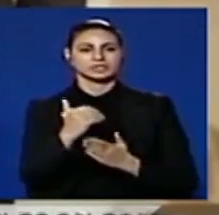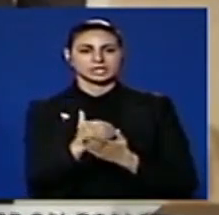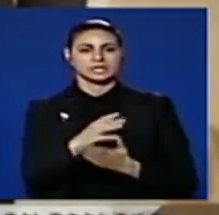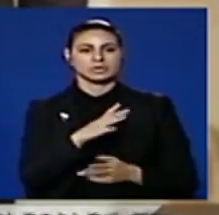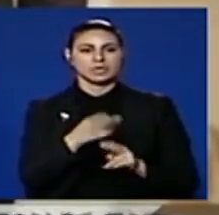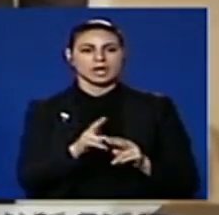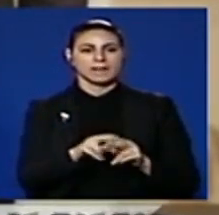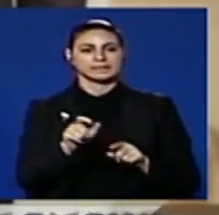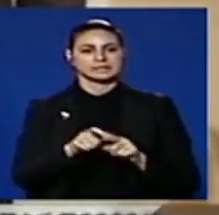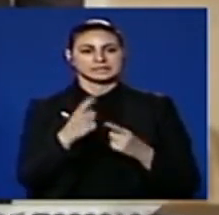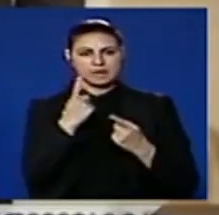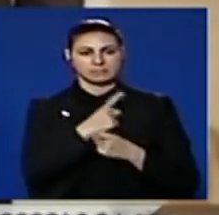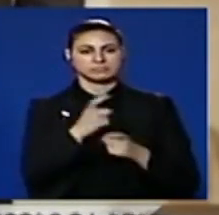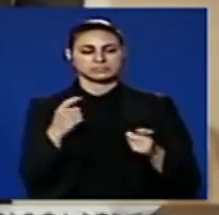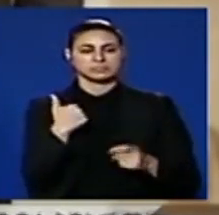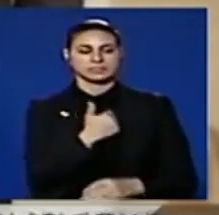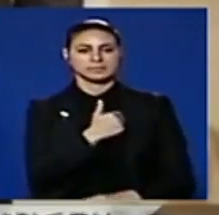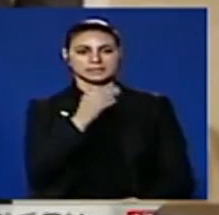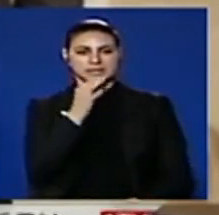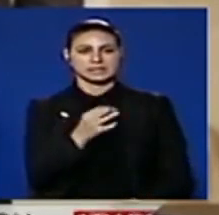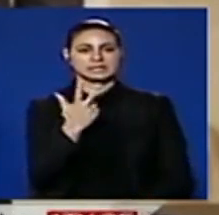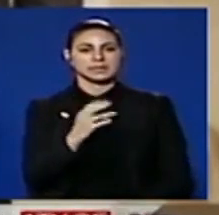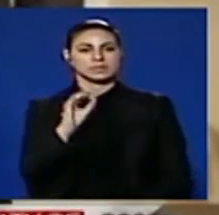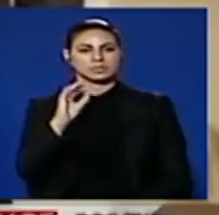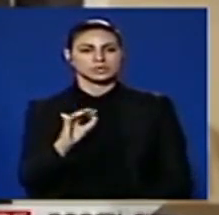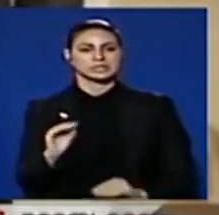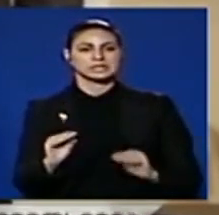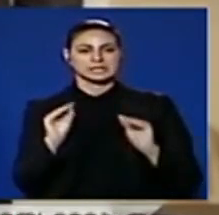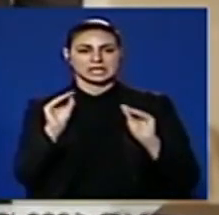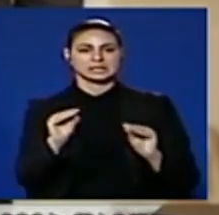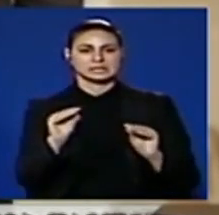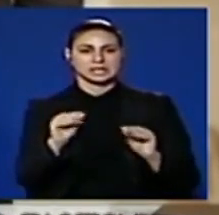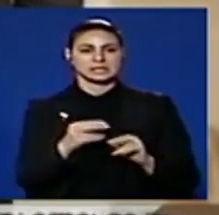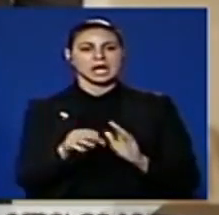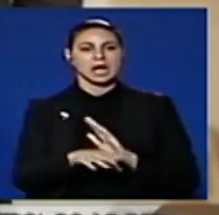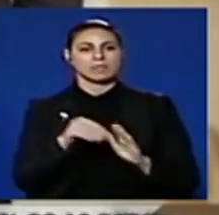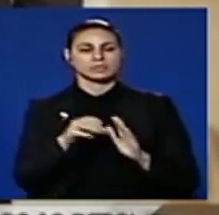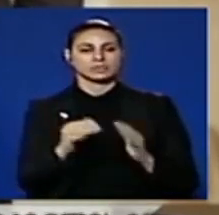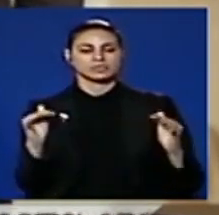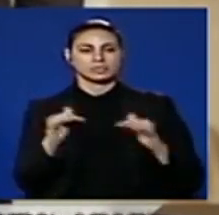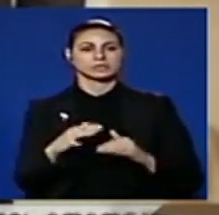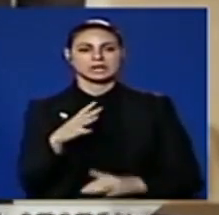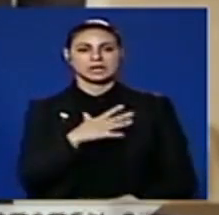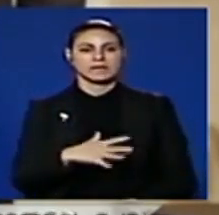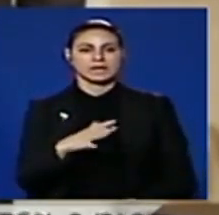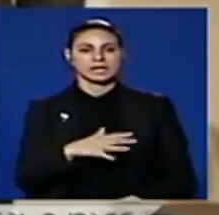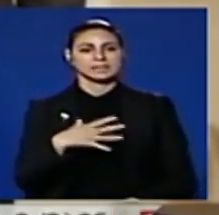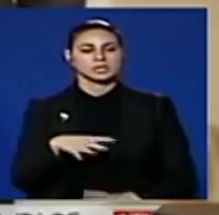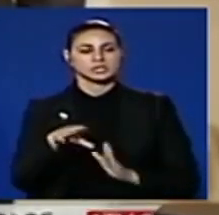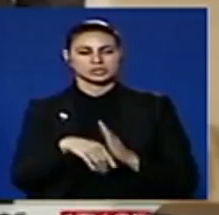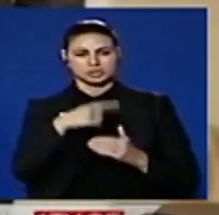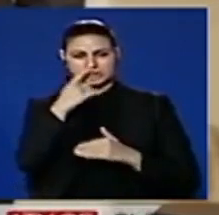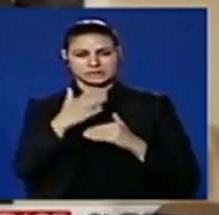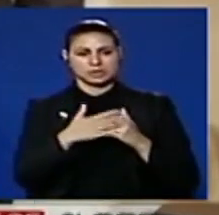ამ მოწოდებებს, მინდა გითხრათ, დაახლოებით 3%-ით გაიზარდა ამომრჩეველთა მოსვლა ქვეყნის მასშტაბით, თბილისში